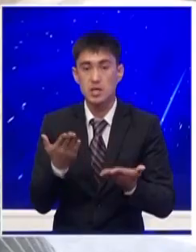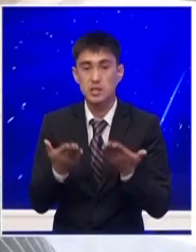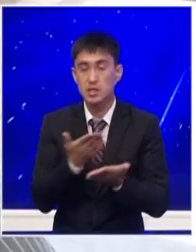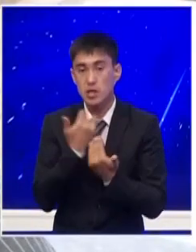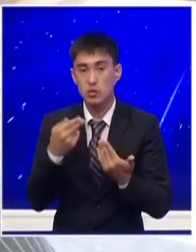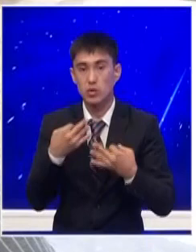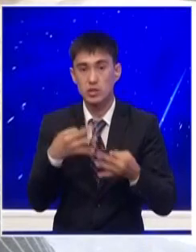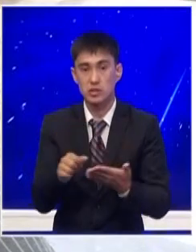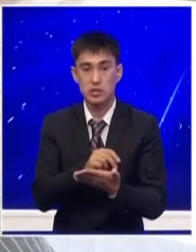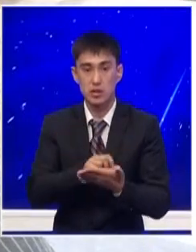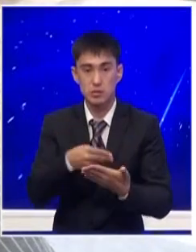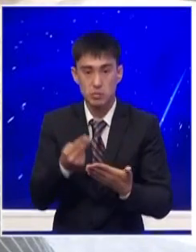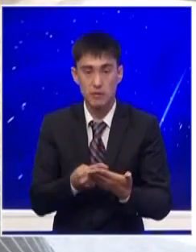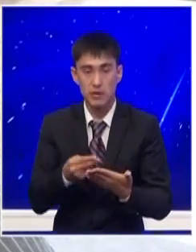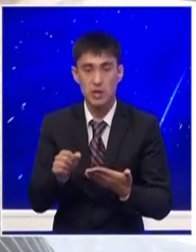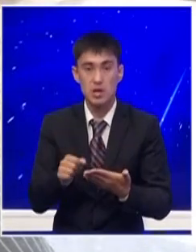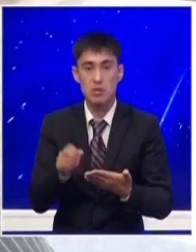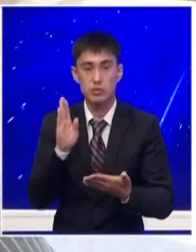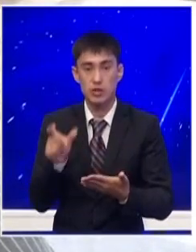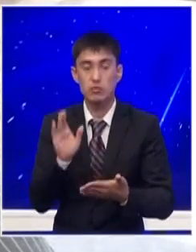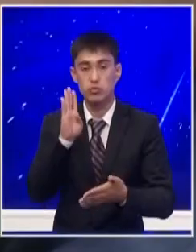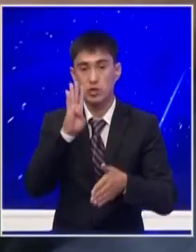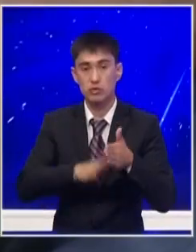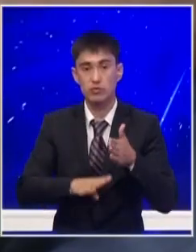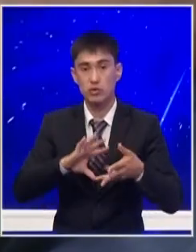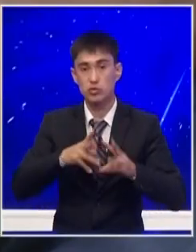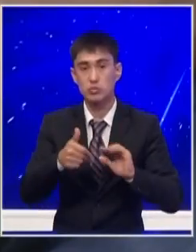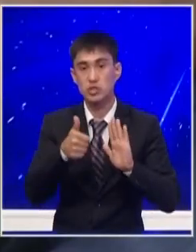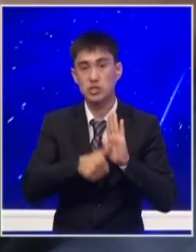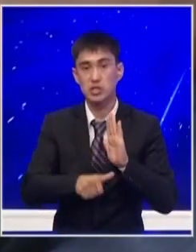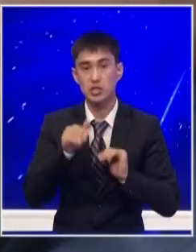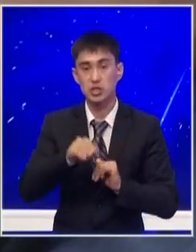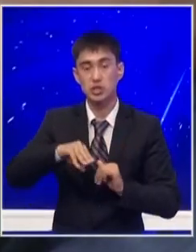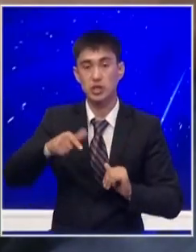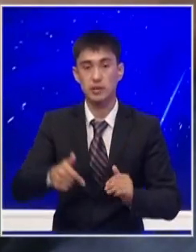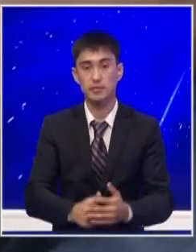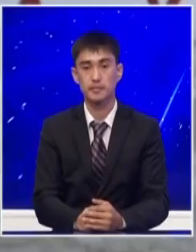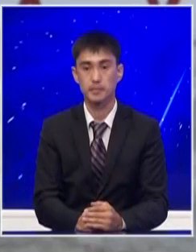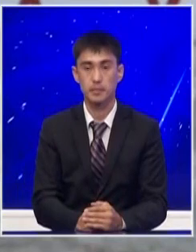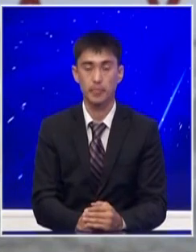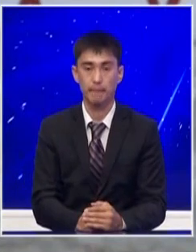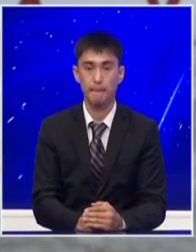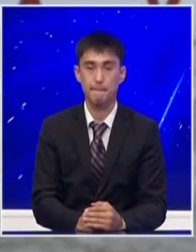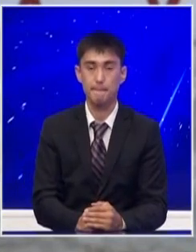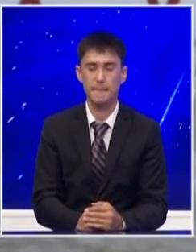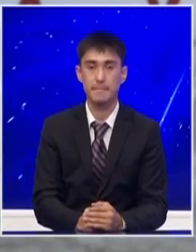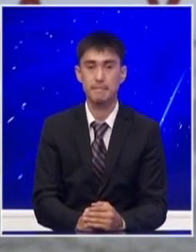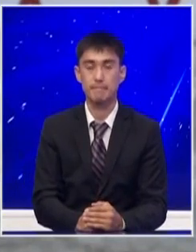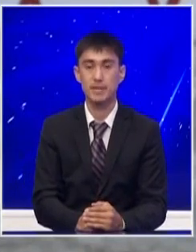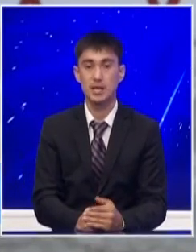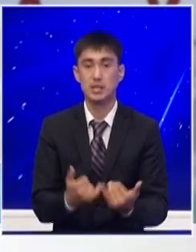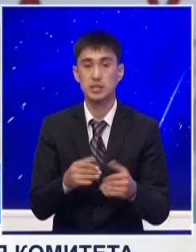этого разрешительного документа человек будет оштрафован на сумму порядка 60 тысяч тенге. Сейчас проводится очень